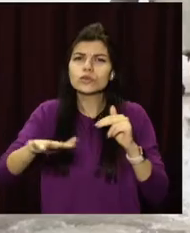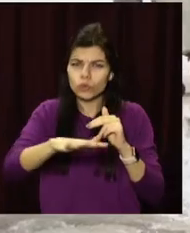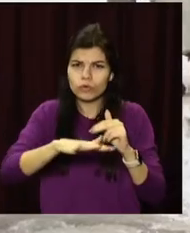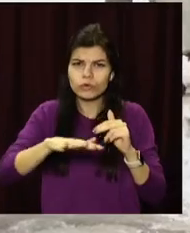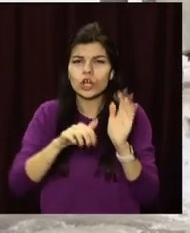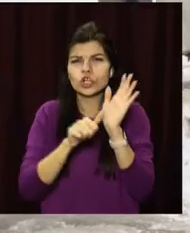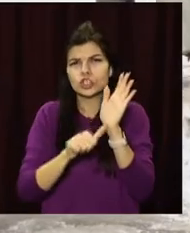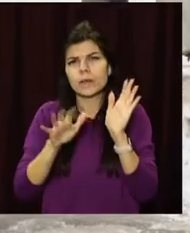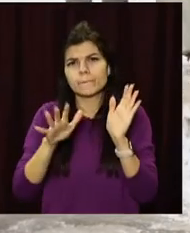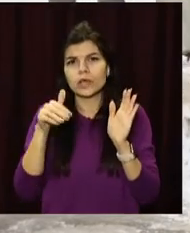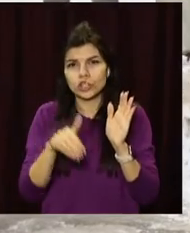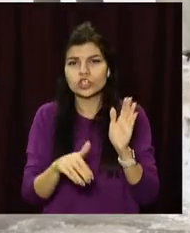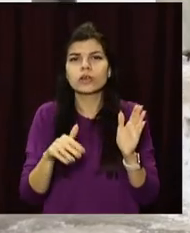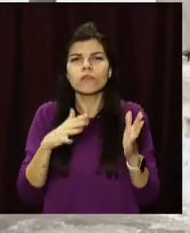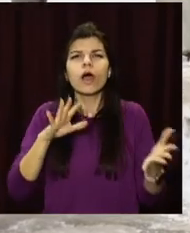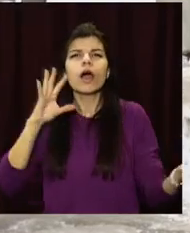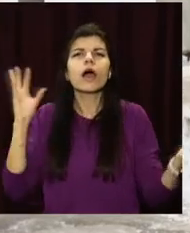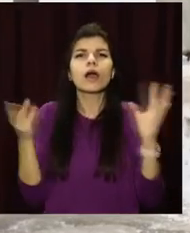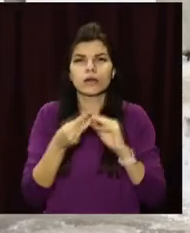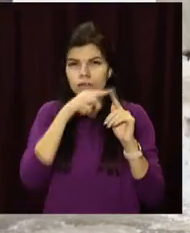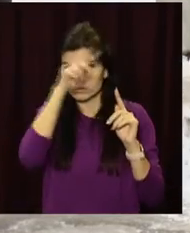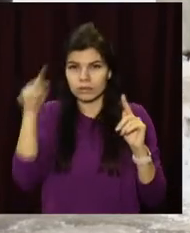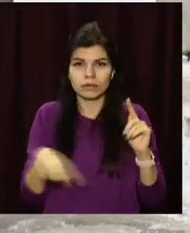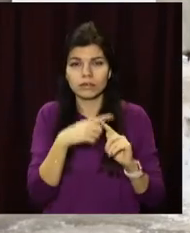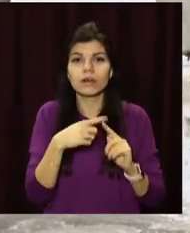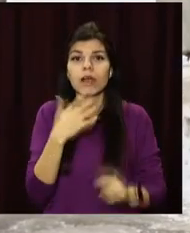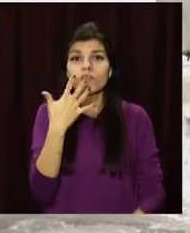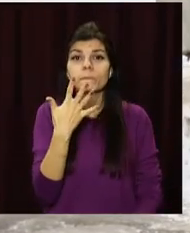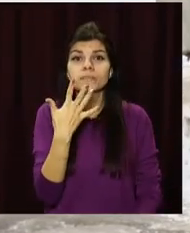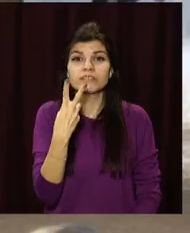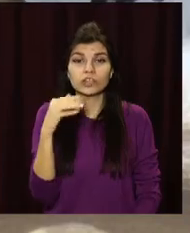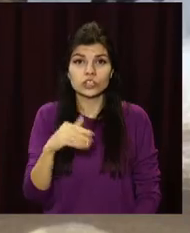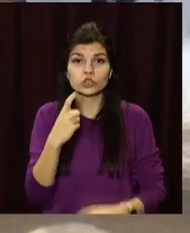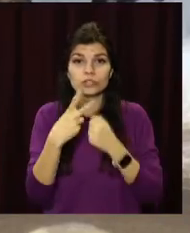на Дніпропетровщині майже 65 тисяч випадків COVID-19, вже